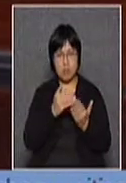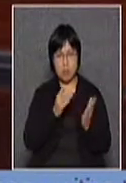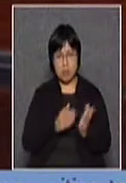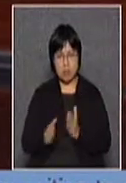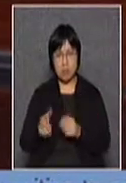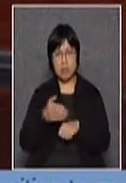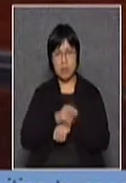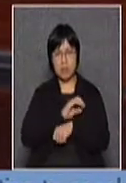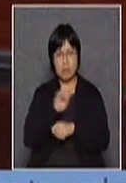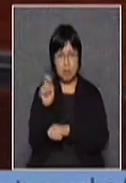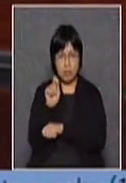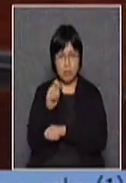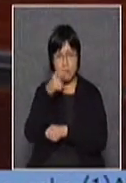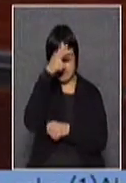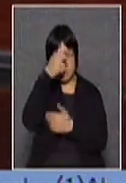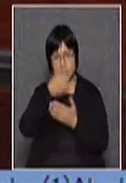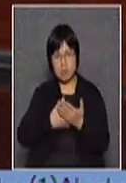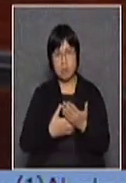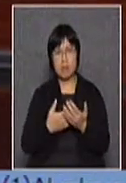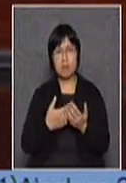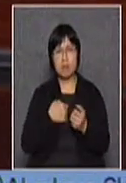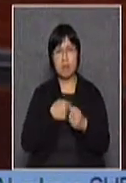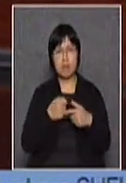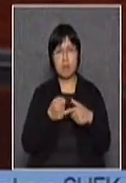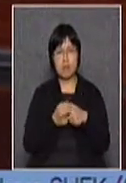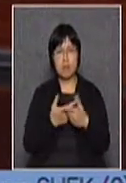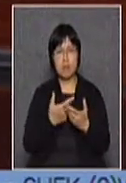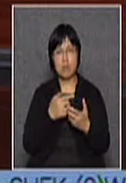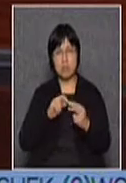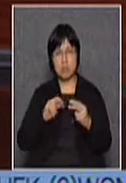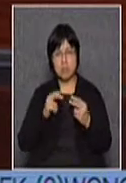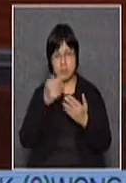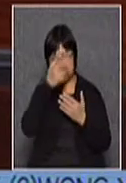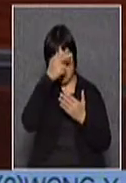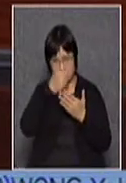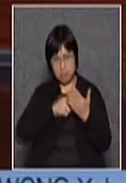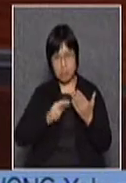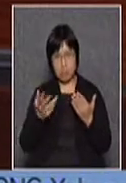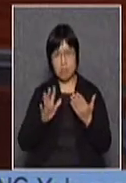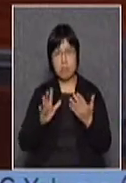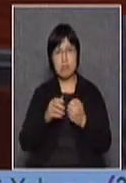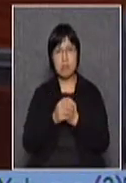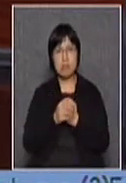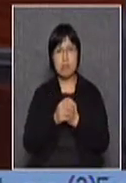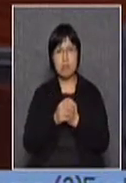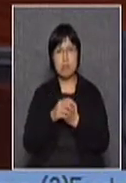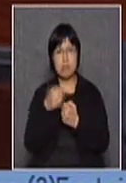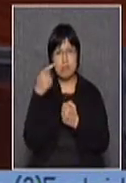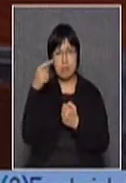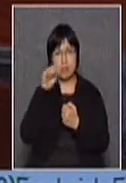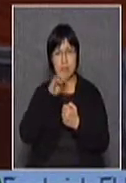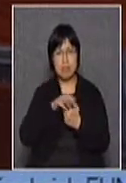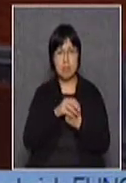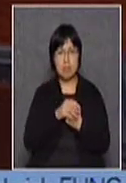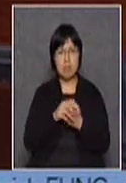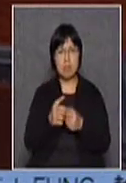會福利政策同埋嗰個公共政策唔改善嘅時候，就單然呢一個嘅